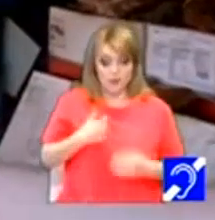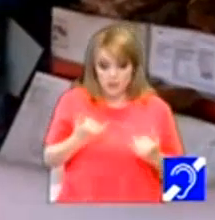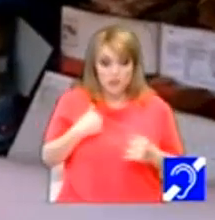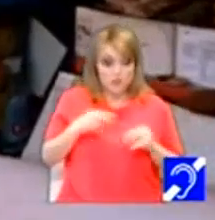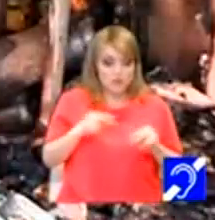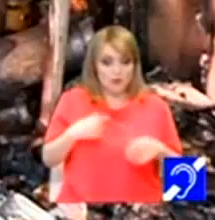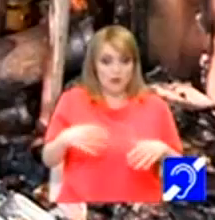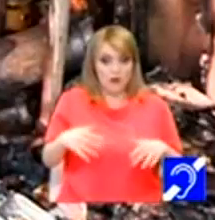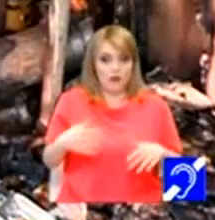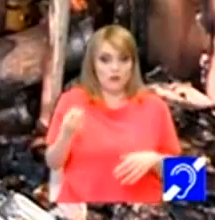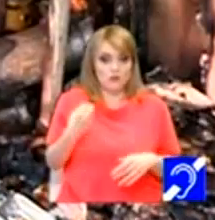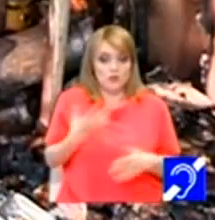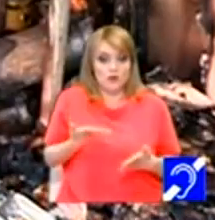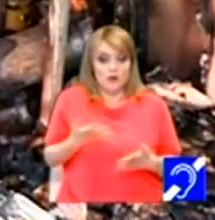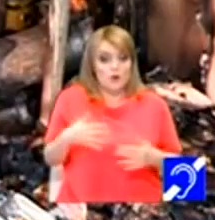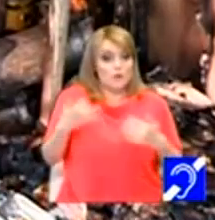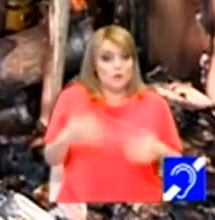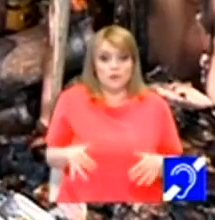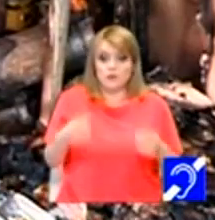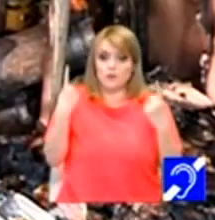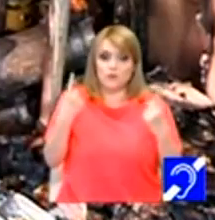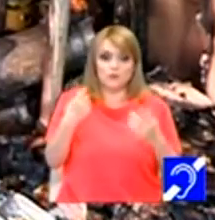tremur, vă spun drept. Prejudiciu undeva la